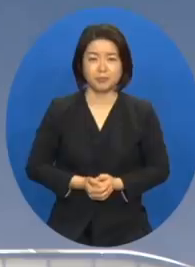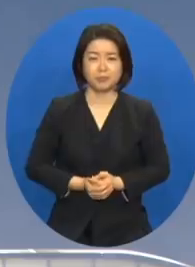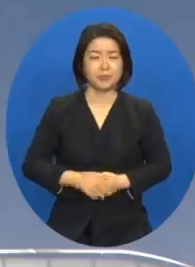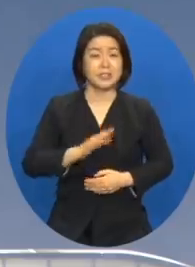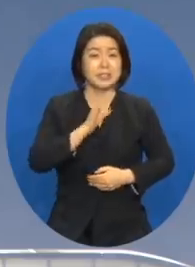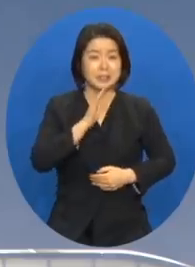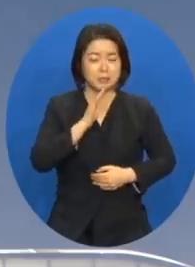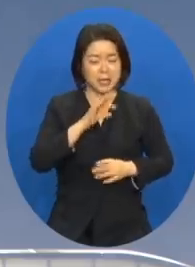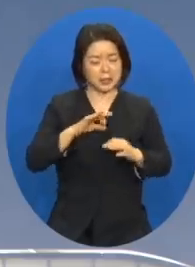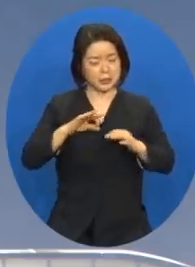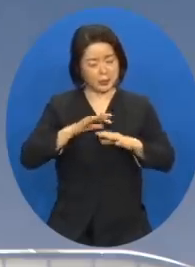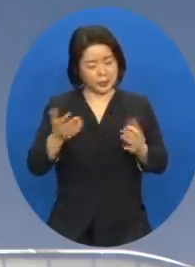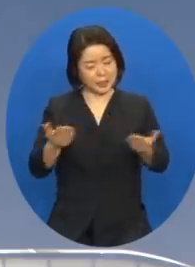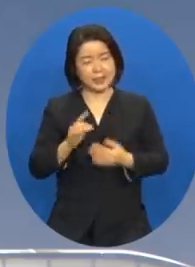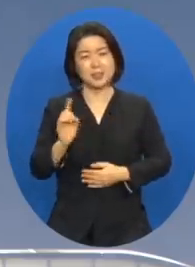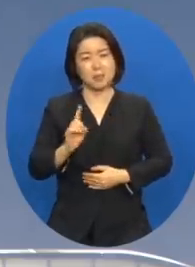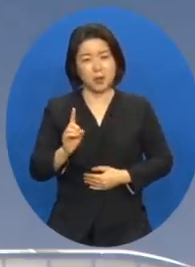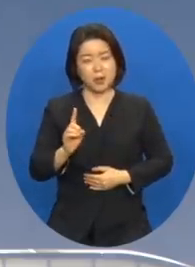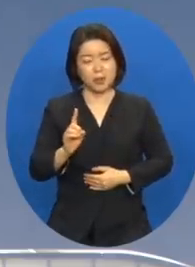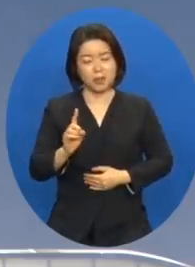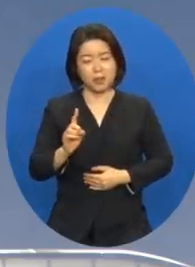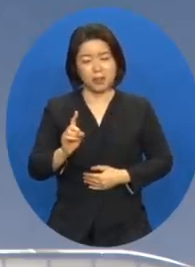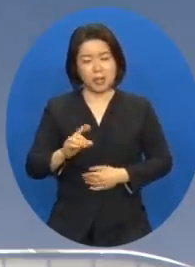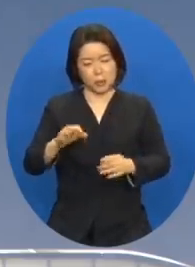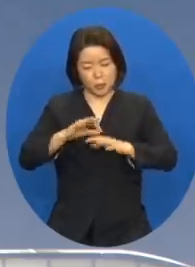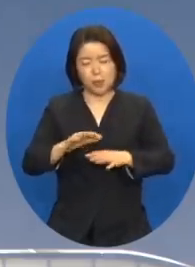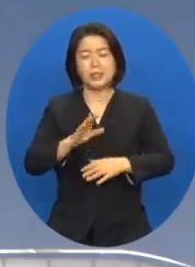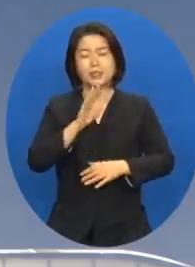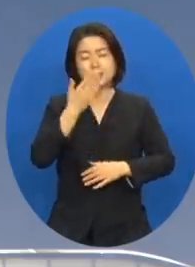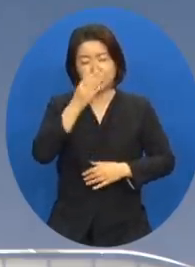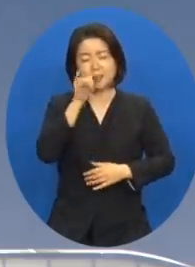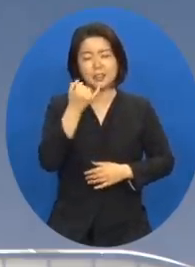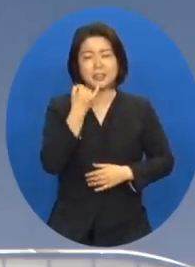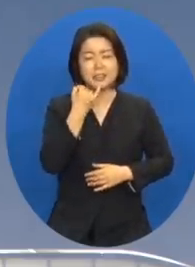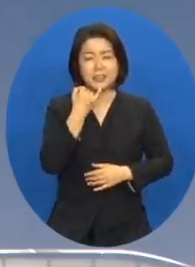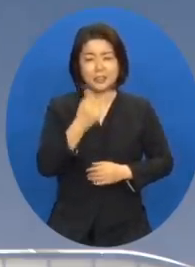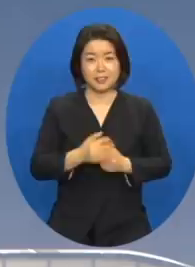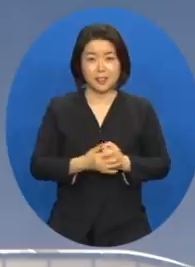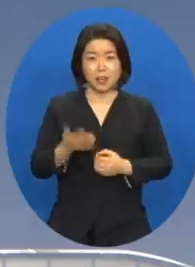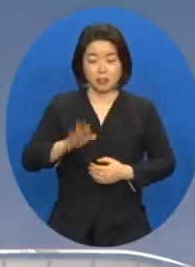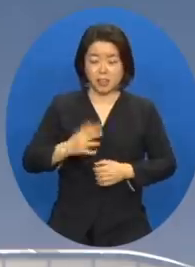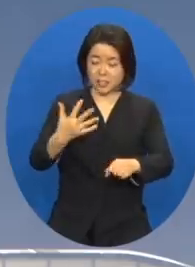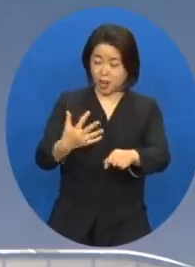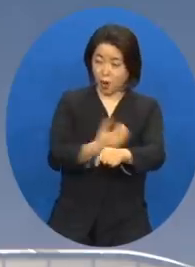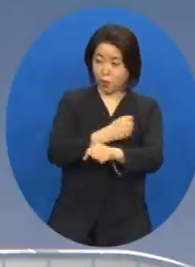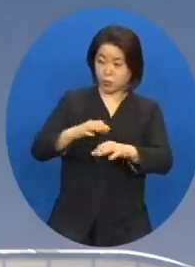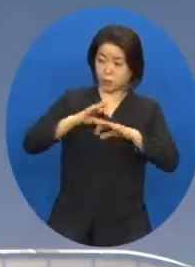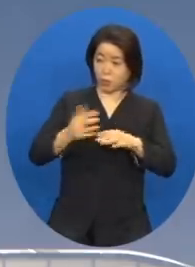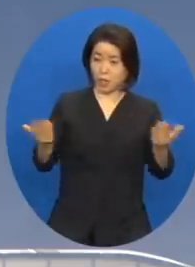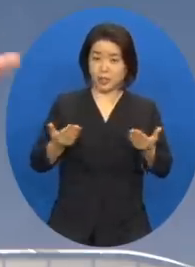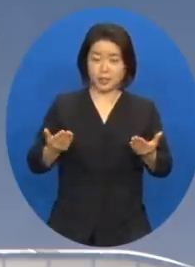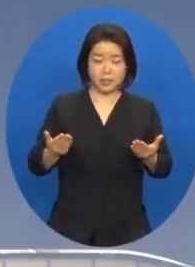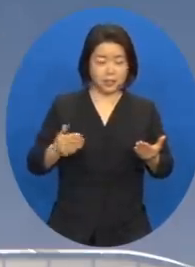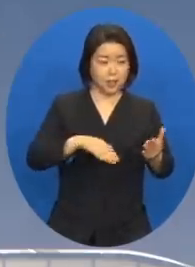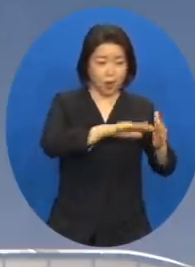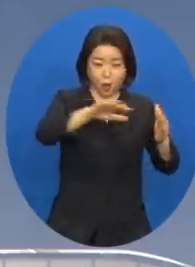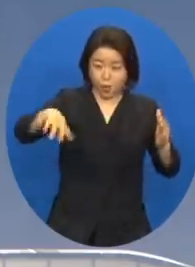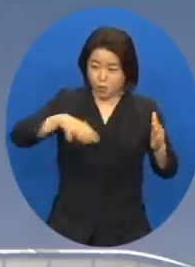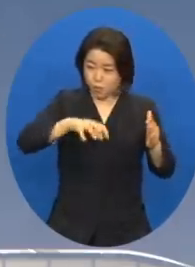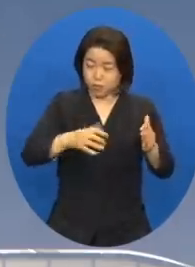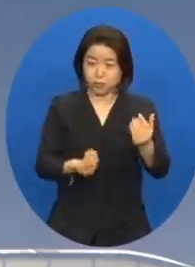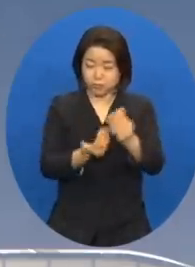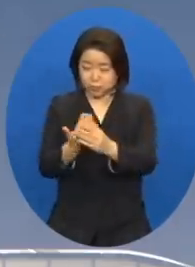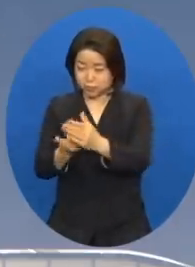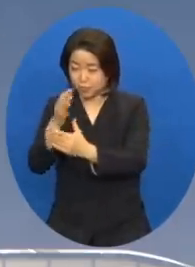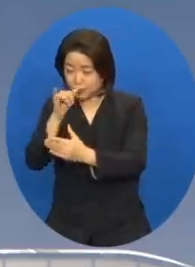정말 놀랄 일은요, 좀 놀래야 되잖아요. 놀랄 일이, 이 엄청난 놀랄 일들이 지금 우리 가운데 일어나고 있는데